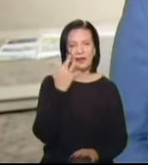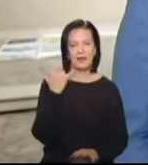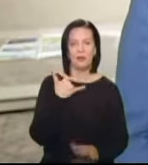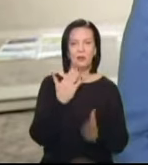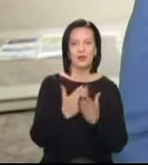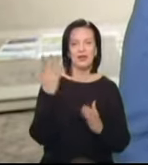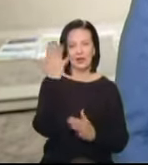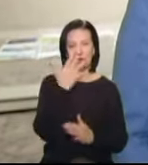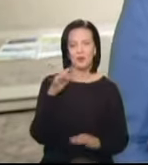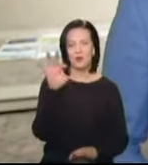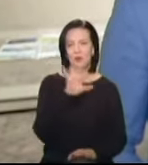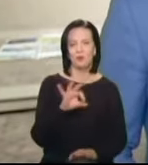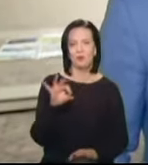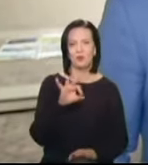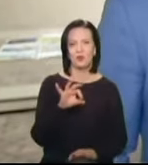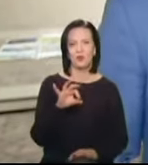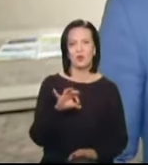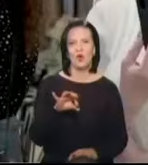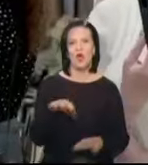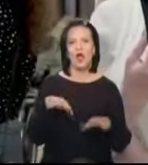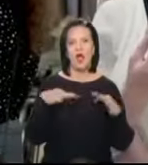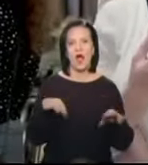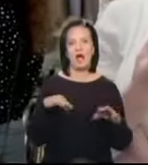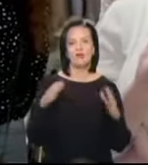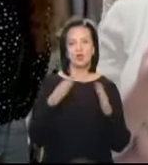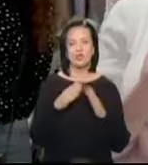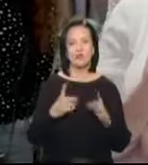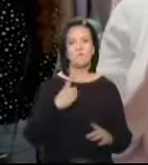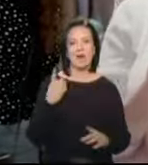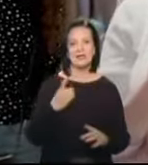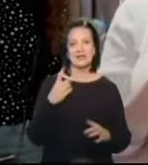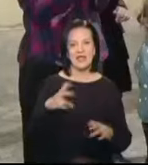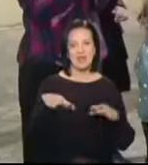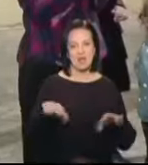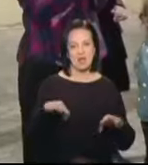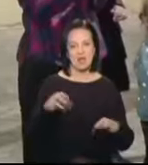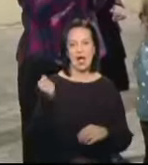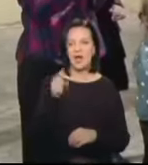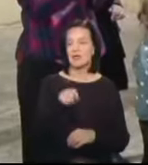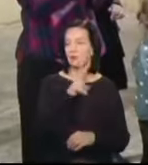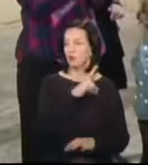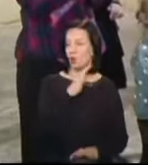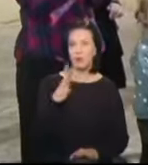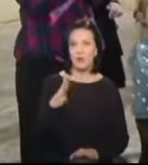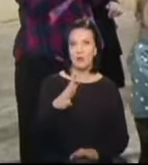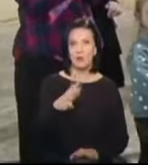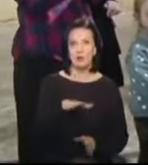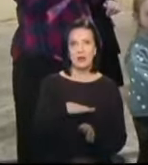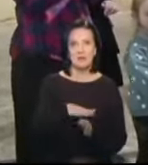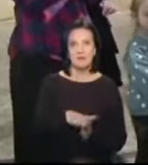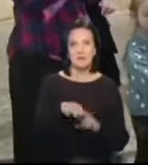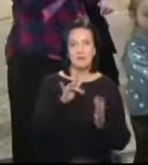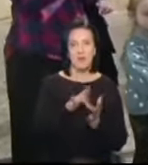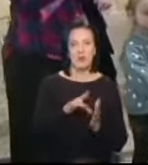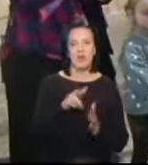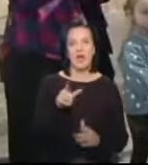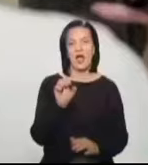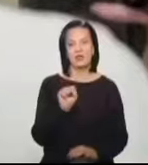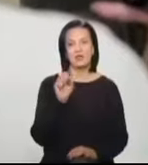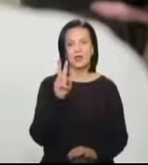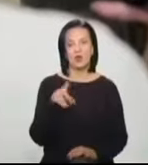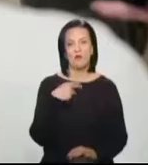про автодім, майстерню на колесах. А тим, хто не може наважитись подорожувати, Андрій Ковалик каже,